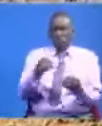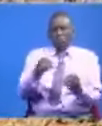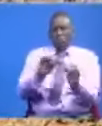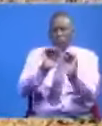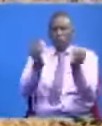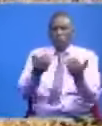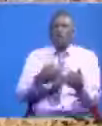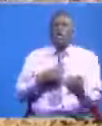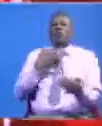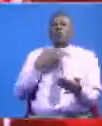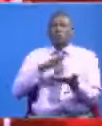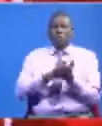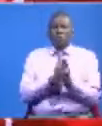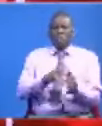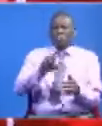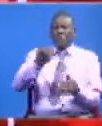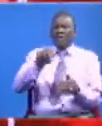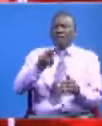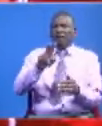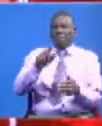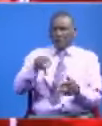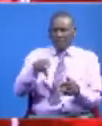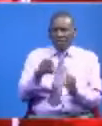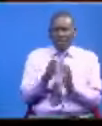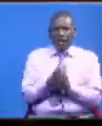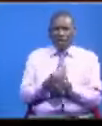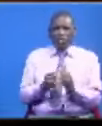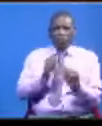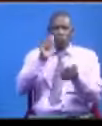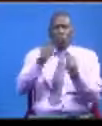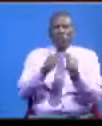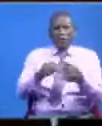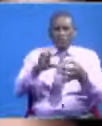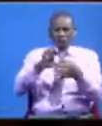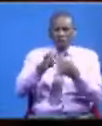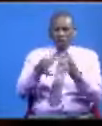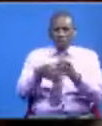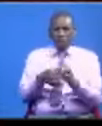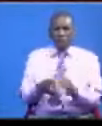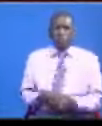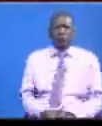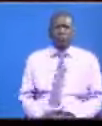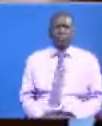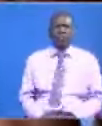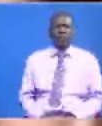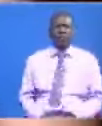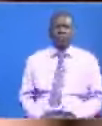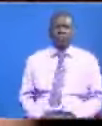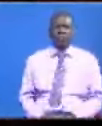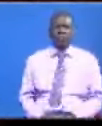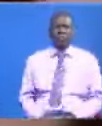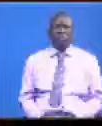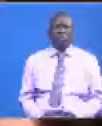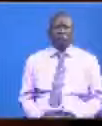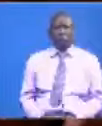MVP na tu qualify kucheza Olympics. Siri ya nguvu! Siri ya